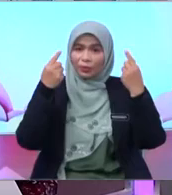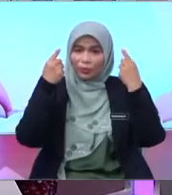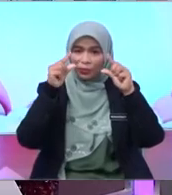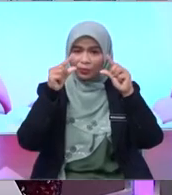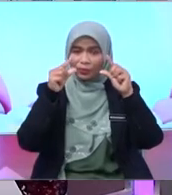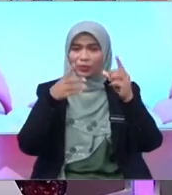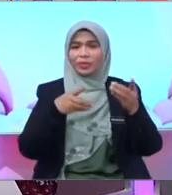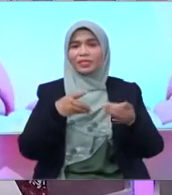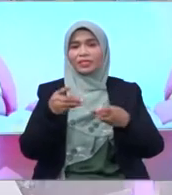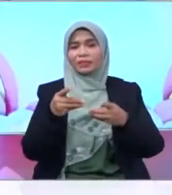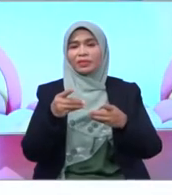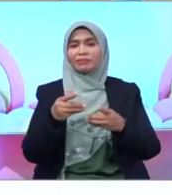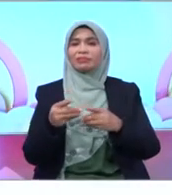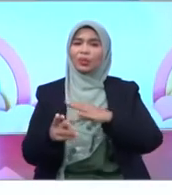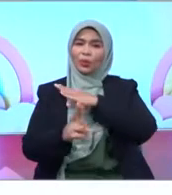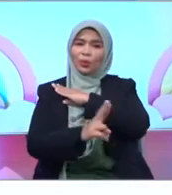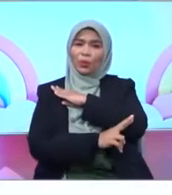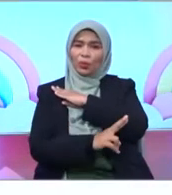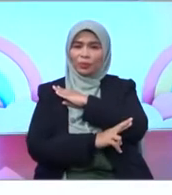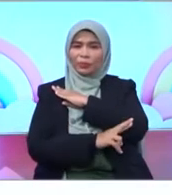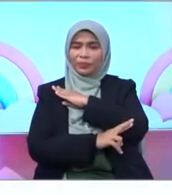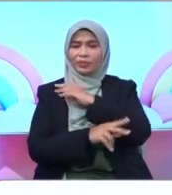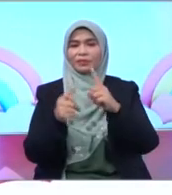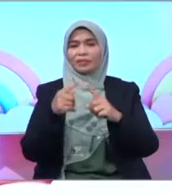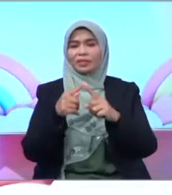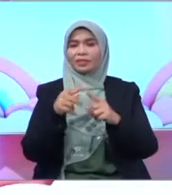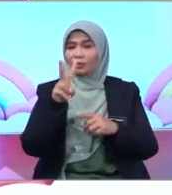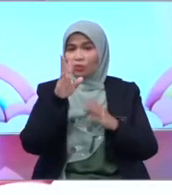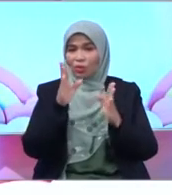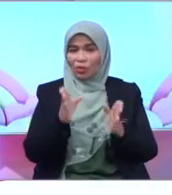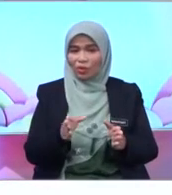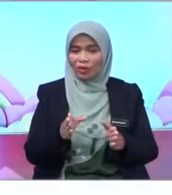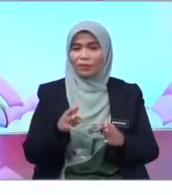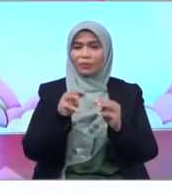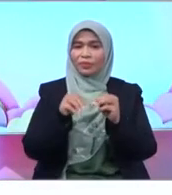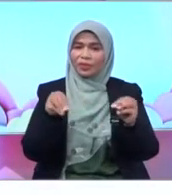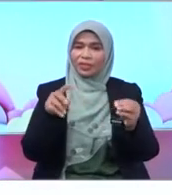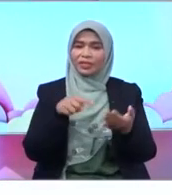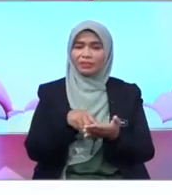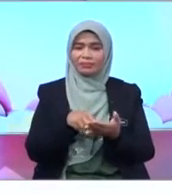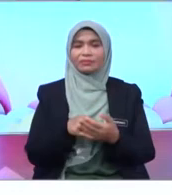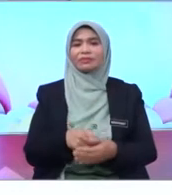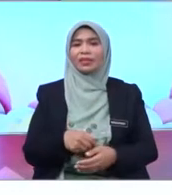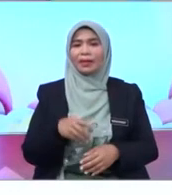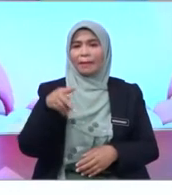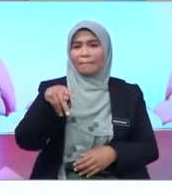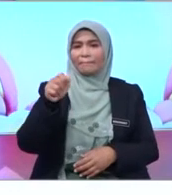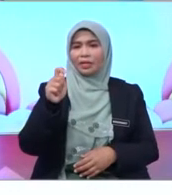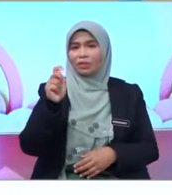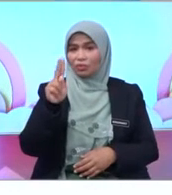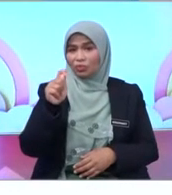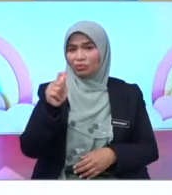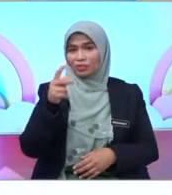mengenakan hukuman ke atas hongseng The Infinite adalah batuk Laina atas kesalahan yang mereka